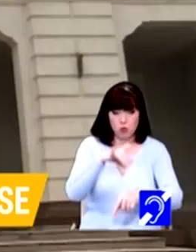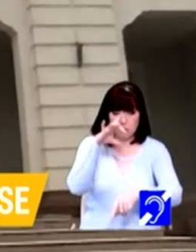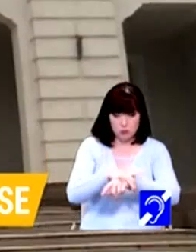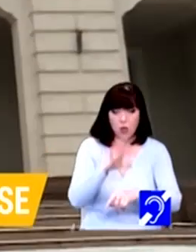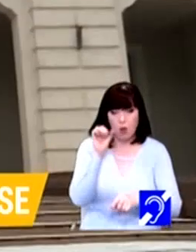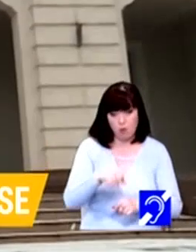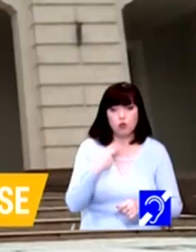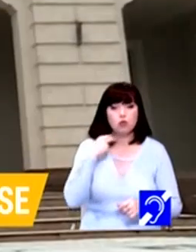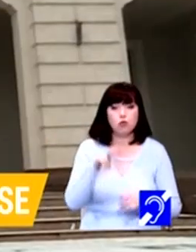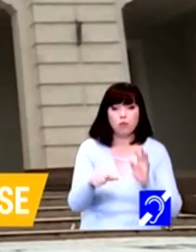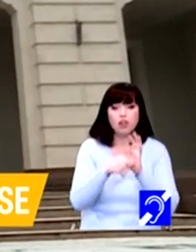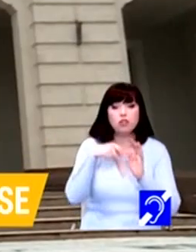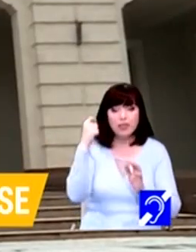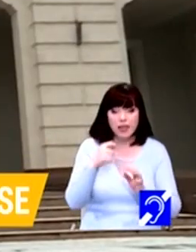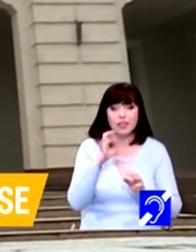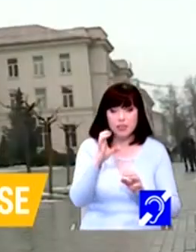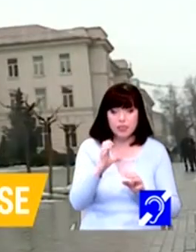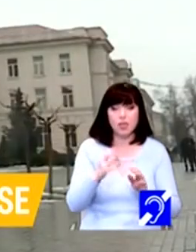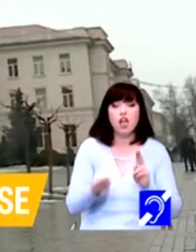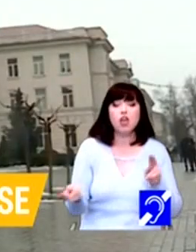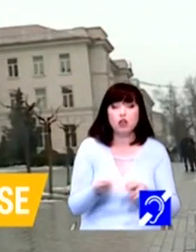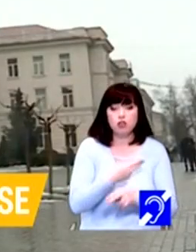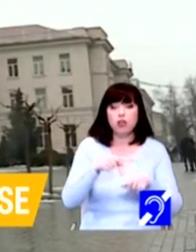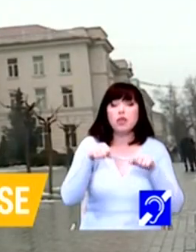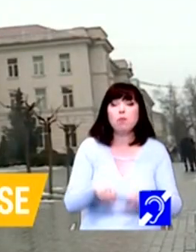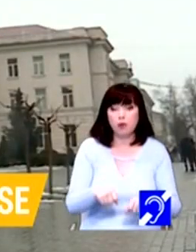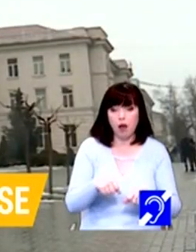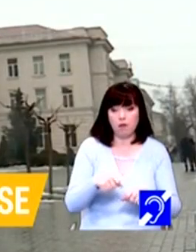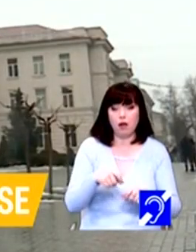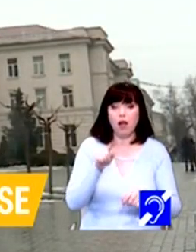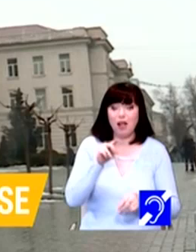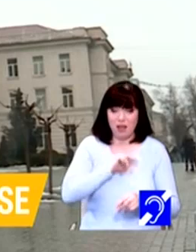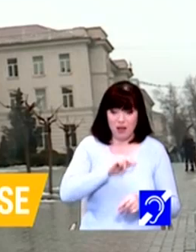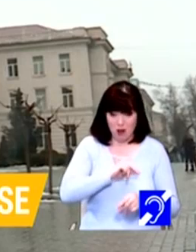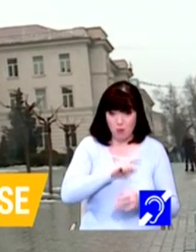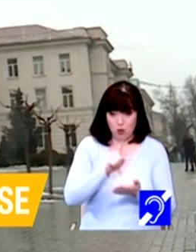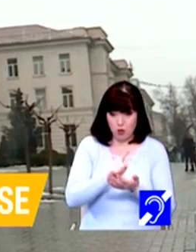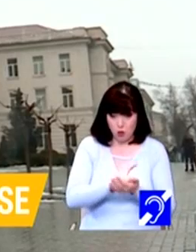6 ani de închisoare cu privarea dreptului de a ocupa anumite funcții pe un termen de până la 5 ani.